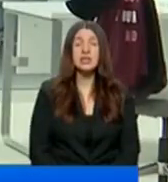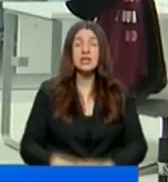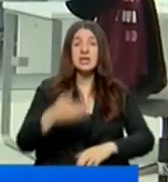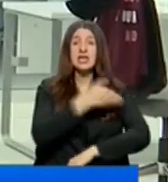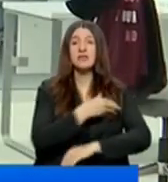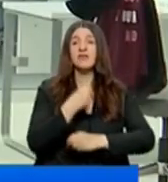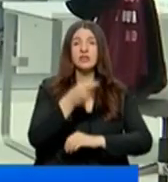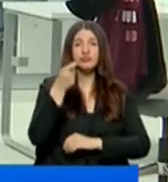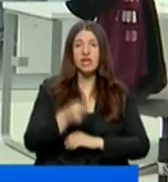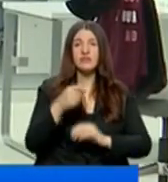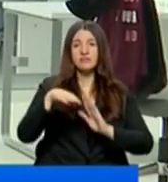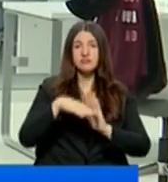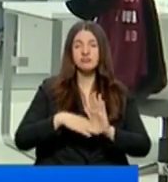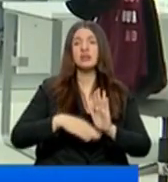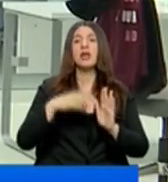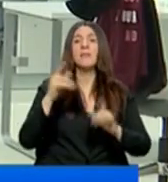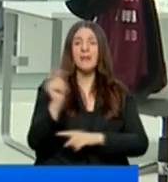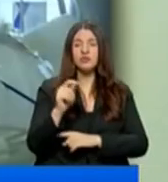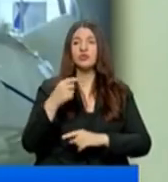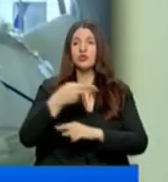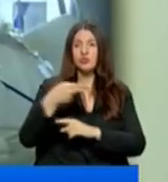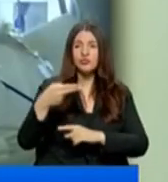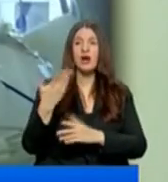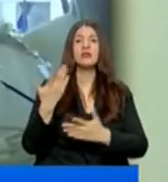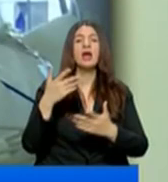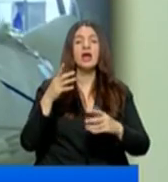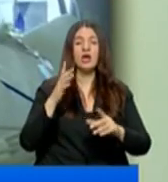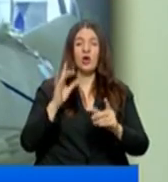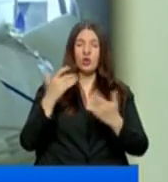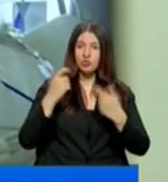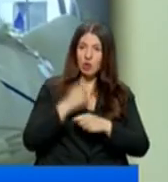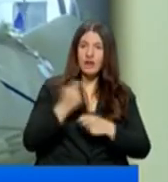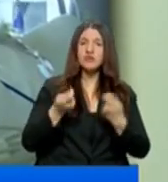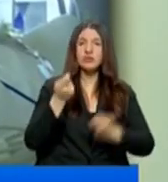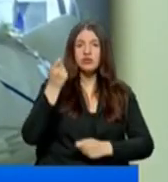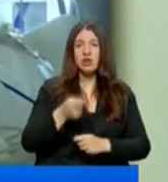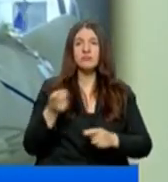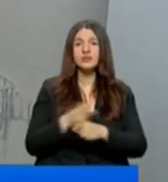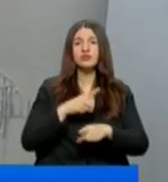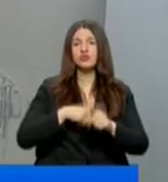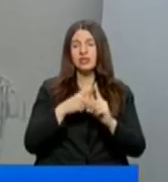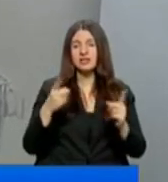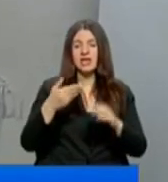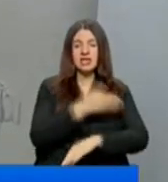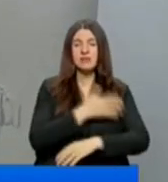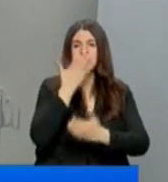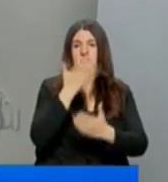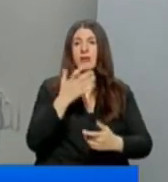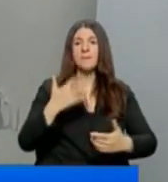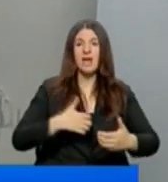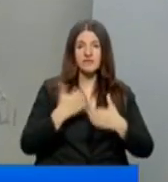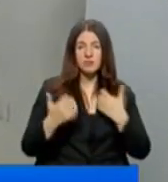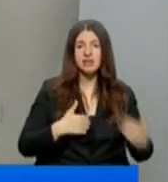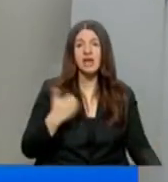Hizmet sunum şartları ve kriterleri, personelin ünvanı, görevi, disiplin durumu, çalışma şartları ve süresi hizmete katkısı,